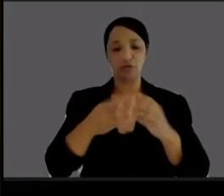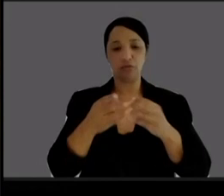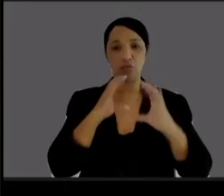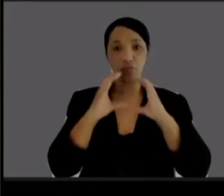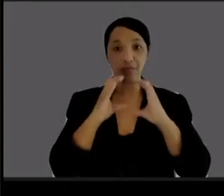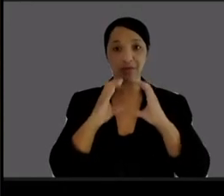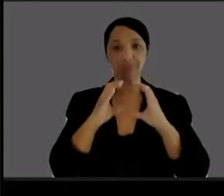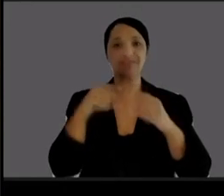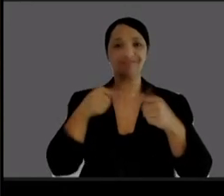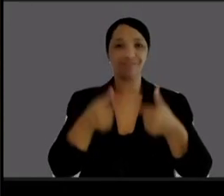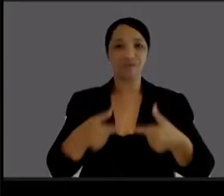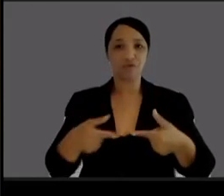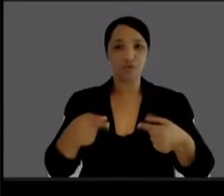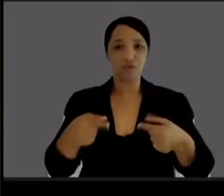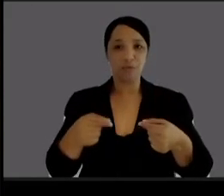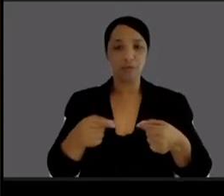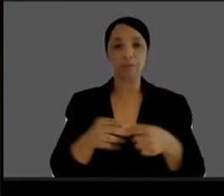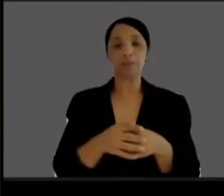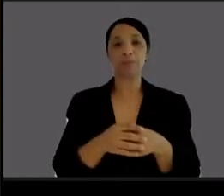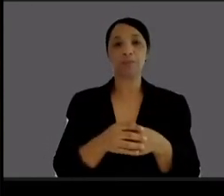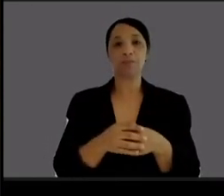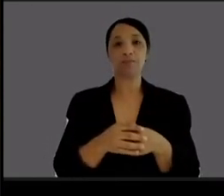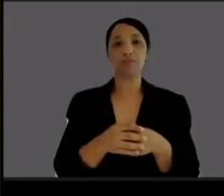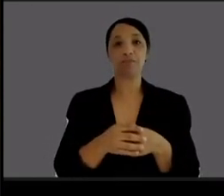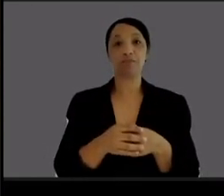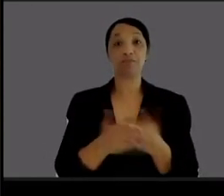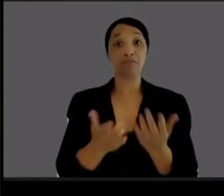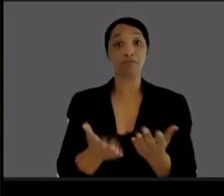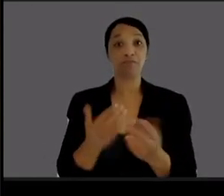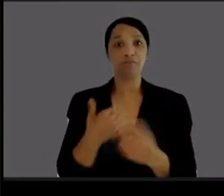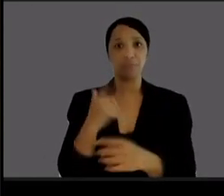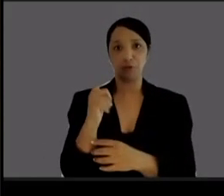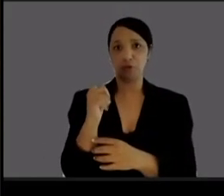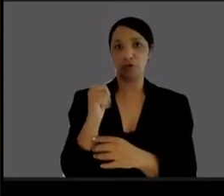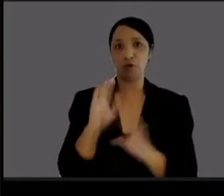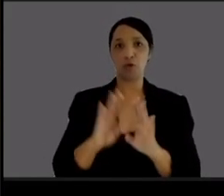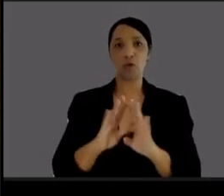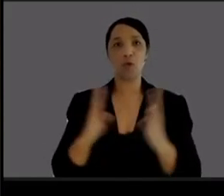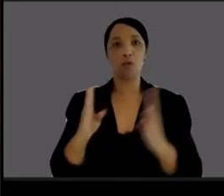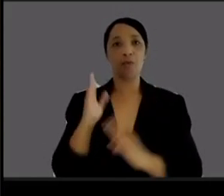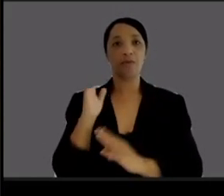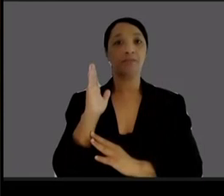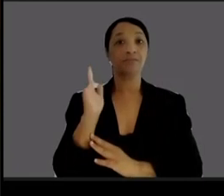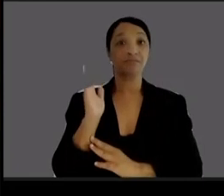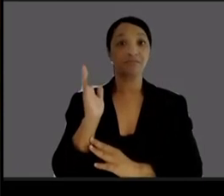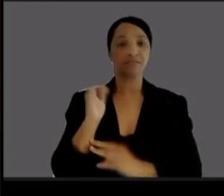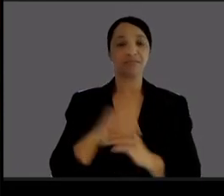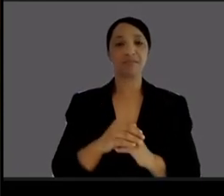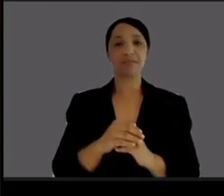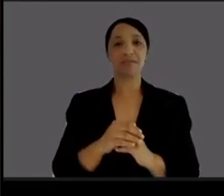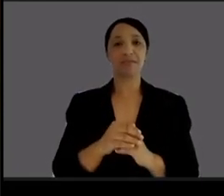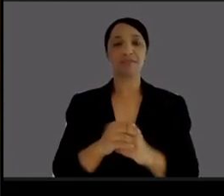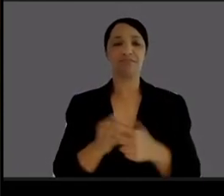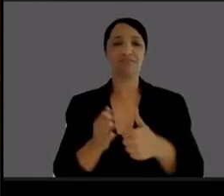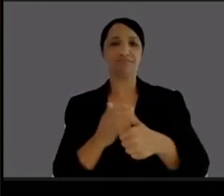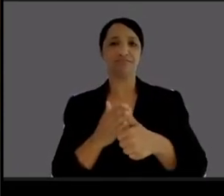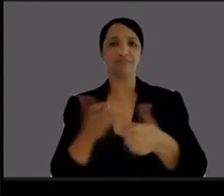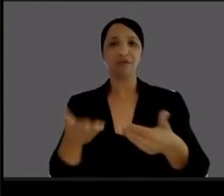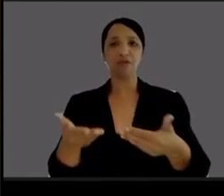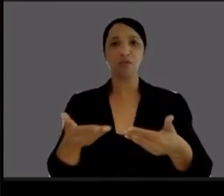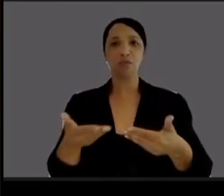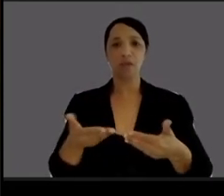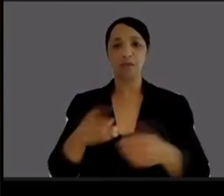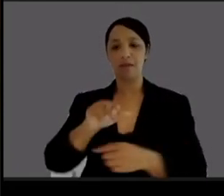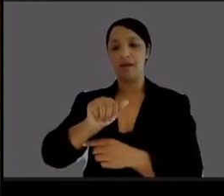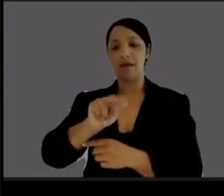ますこれより開会式を始めさせていただきますまず最初に国連